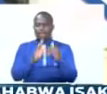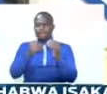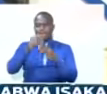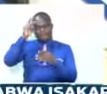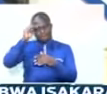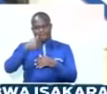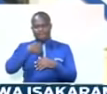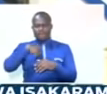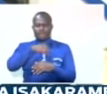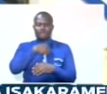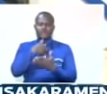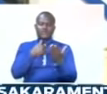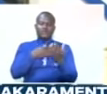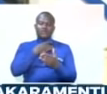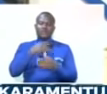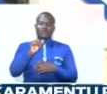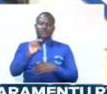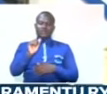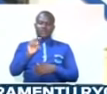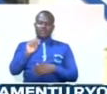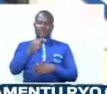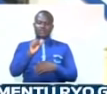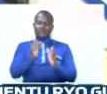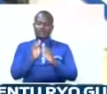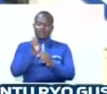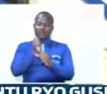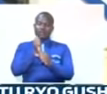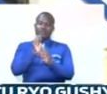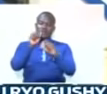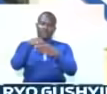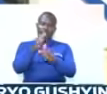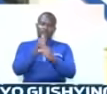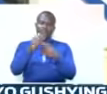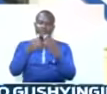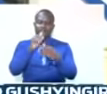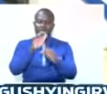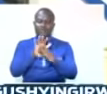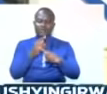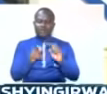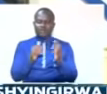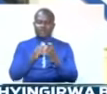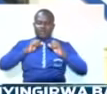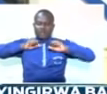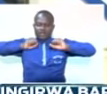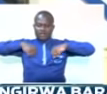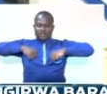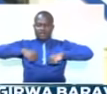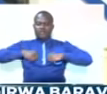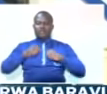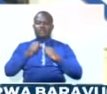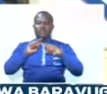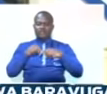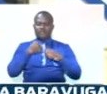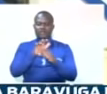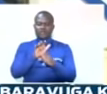dufite twasuye Inyange irateganya kujyayo igahakora ibintu byinshi n'abandi batandukanye. Rero ni amasezerano ashingiye